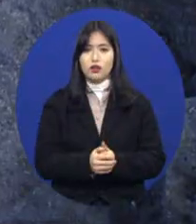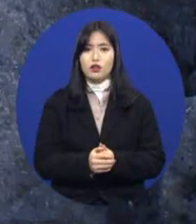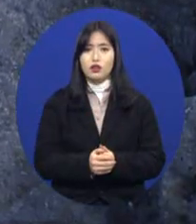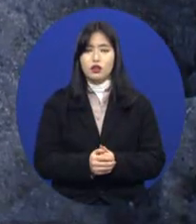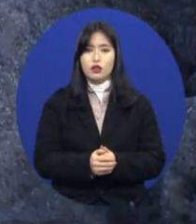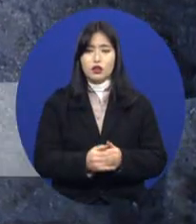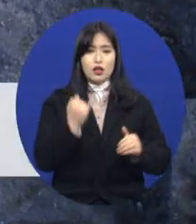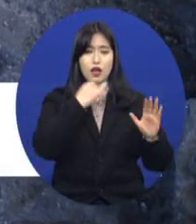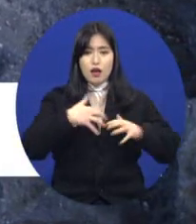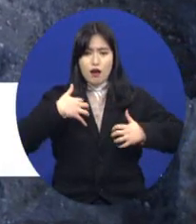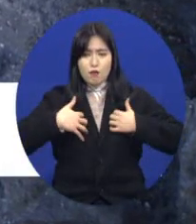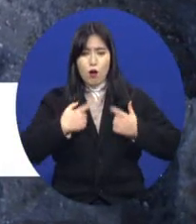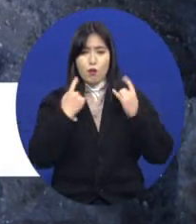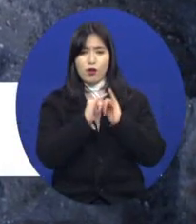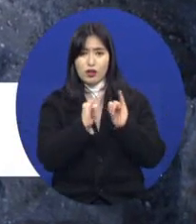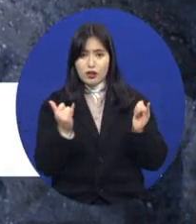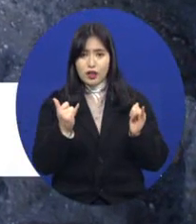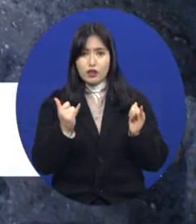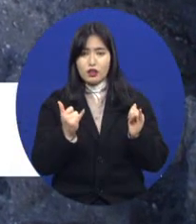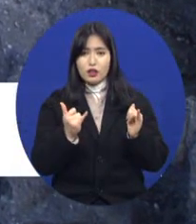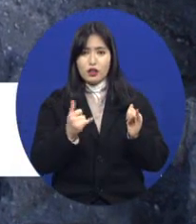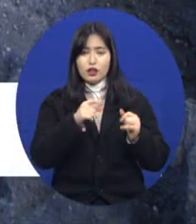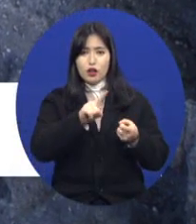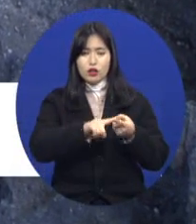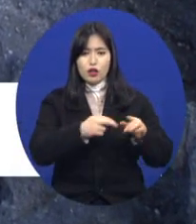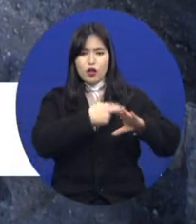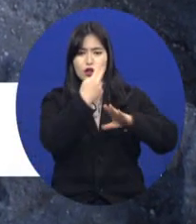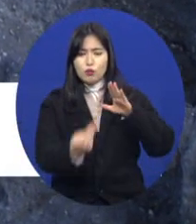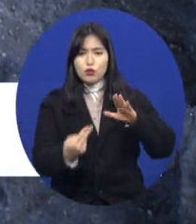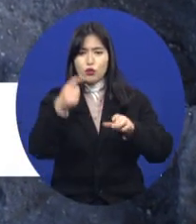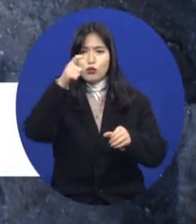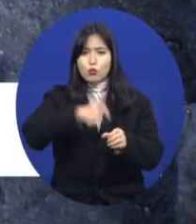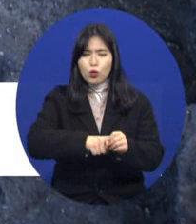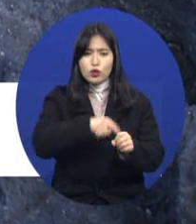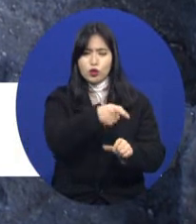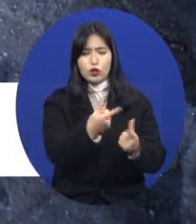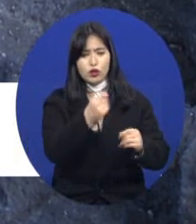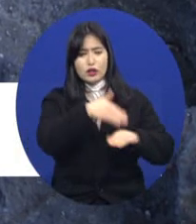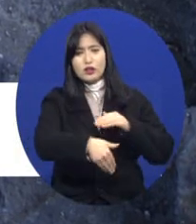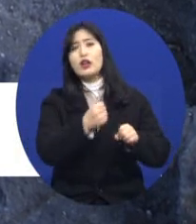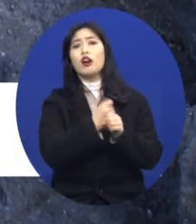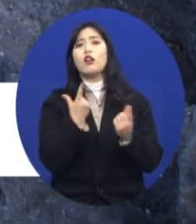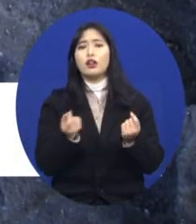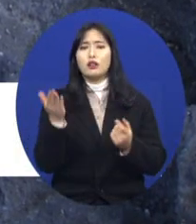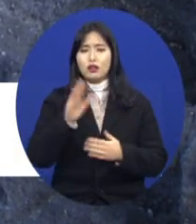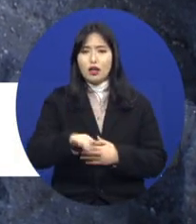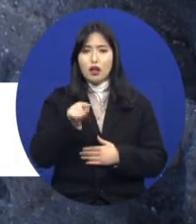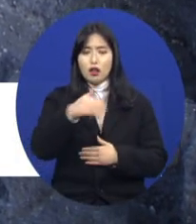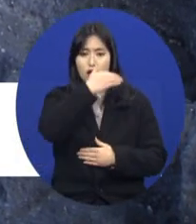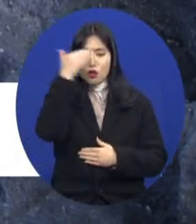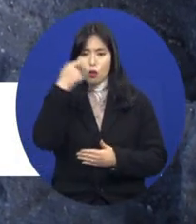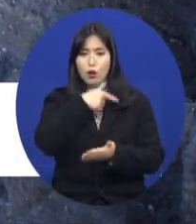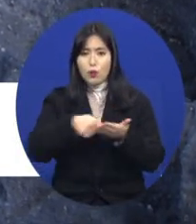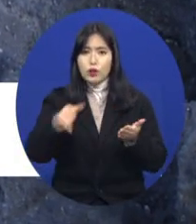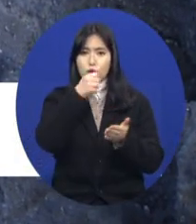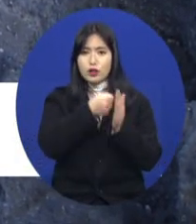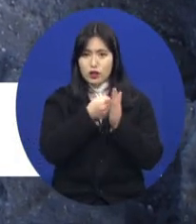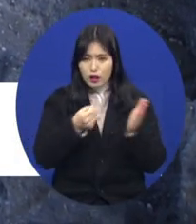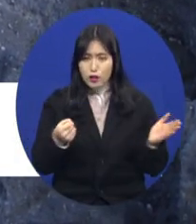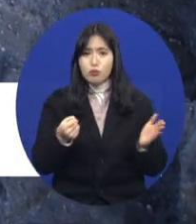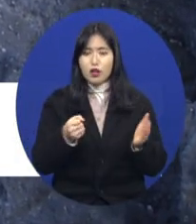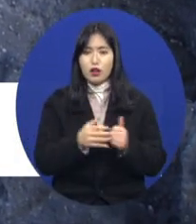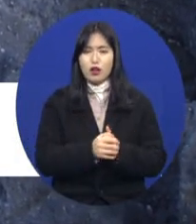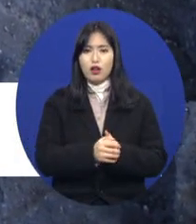해양레저 객들이 입수하기 토피 해서 이렇게 임시로 하는 것 같은데 해안 경관을 해치고 있기 때문에